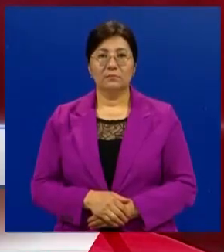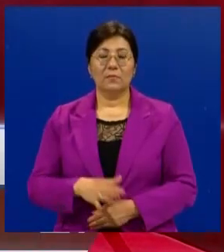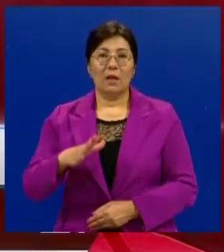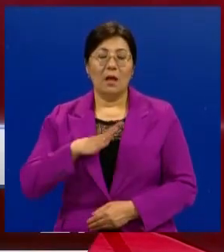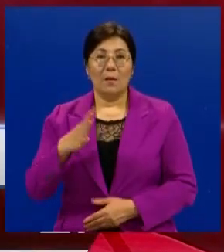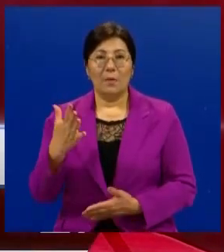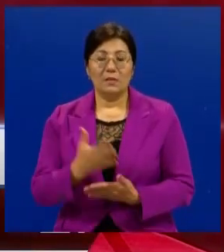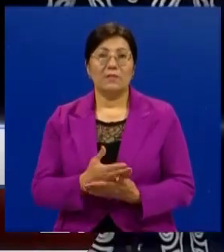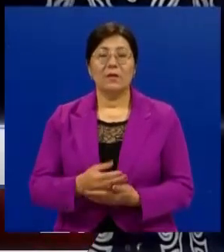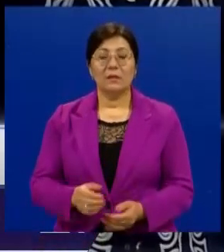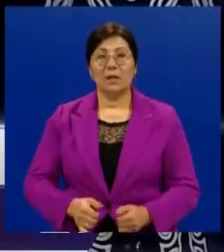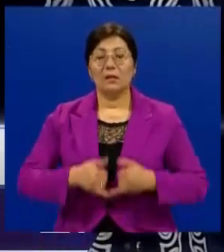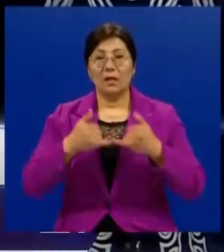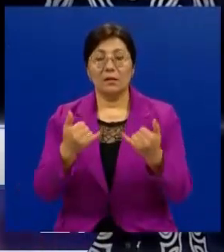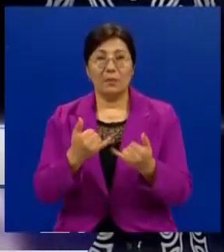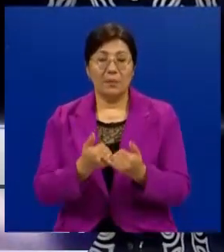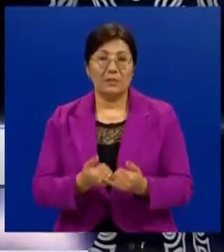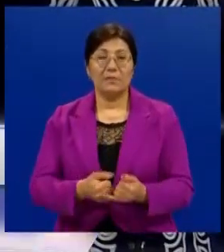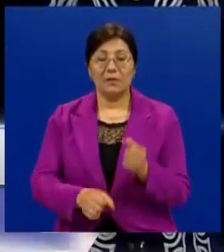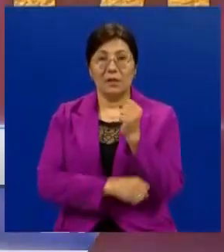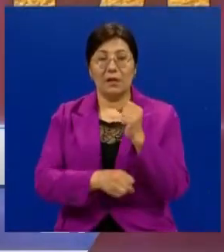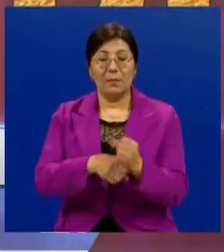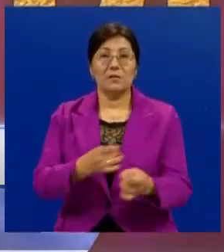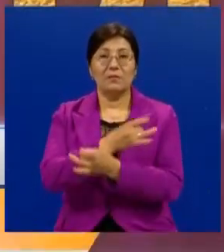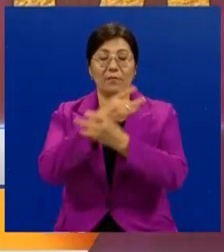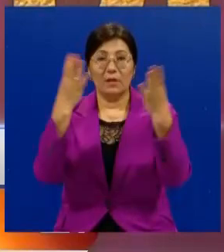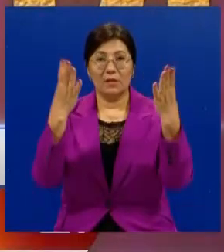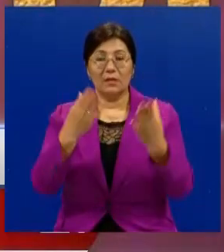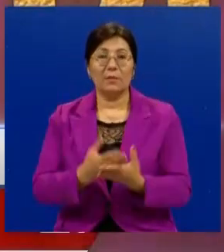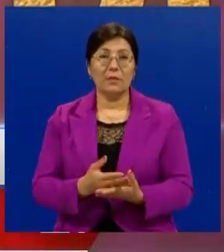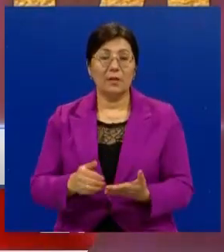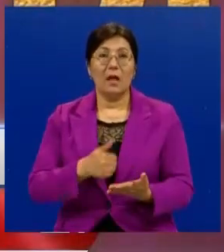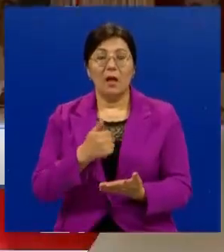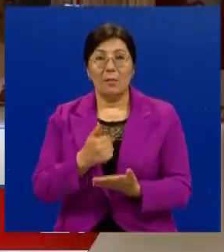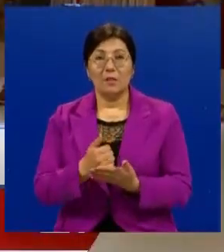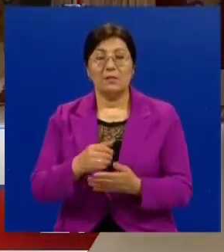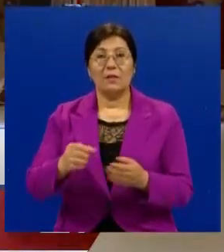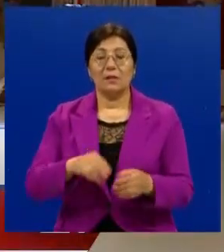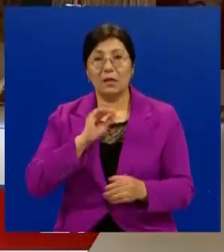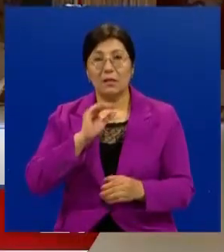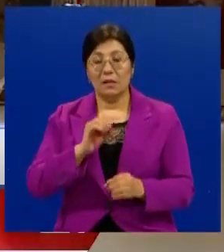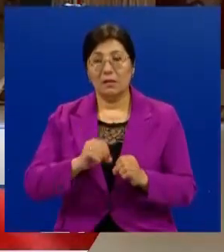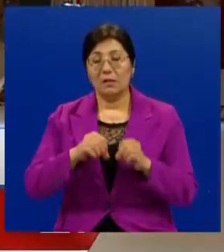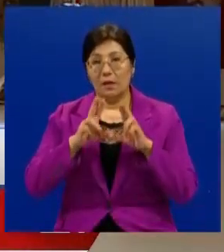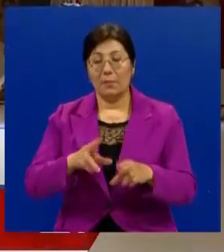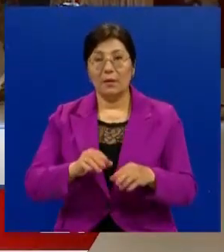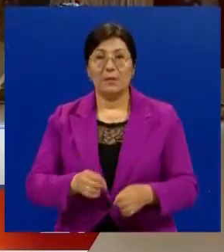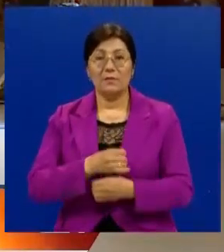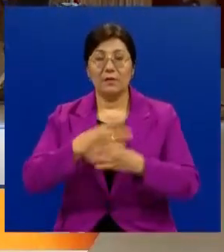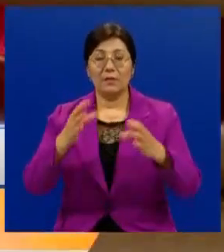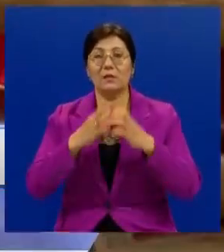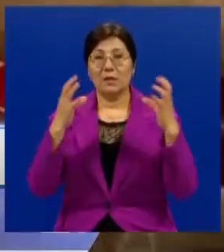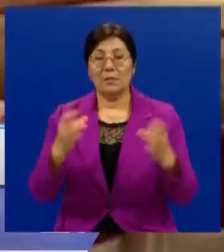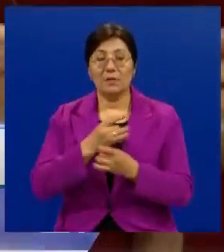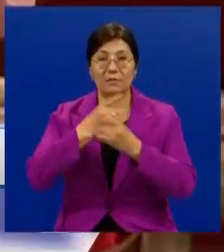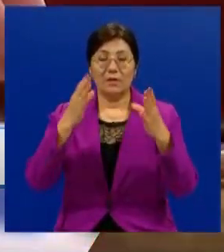Состоялось чествование творческих личностей в рамках Дня работников культуры и искусства. Основная цель профессионального праздника – сохранение историко-культурного